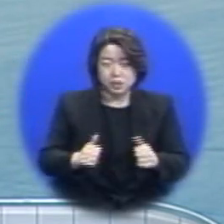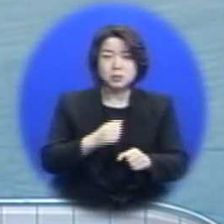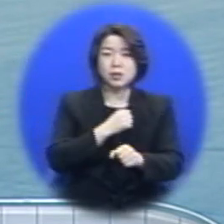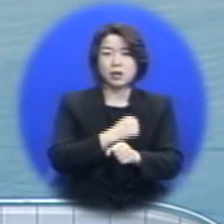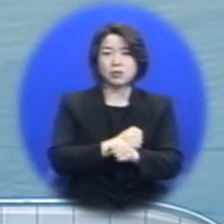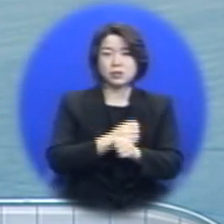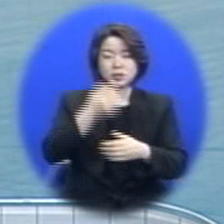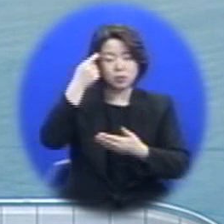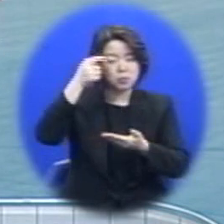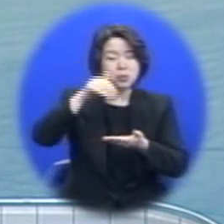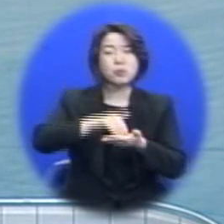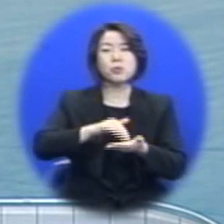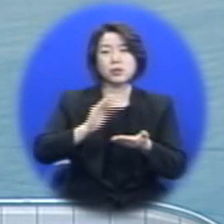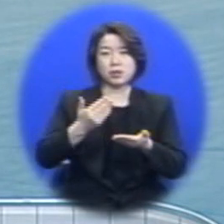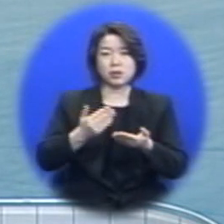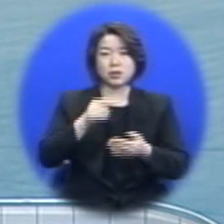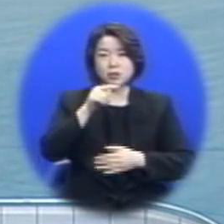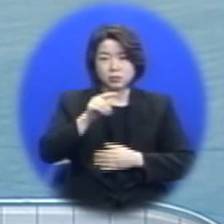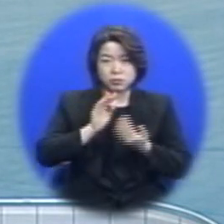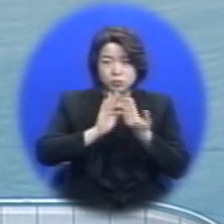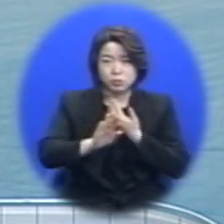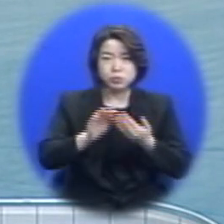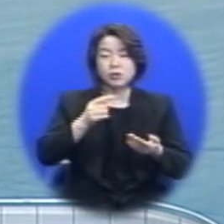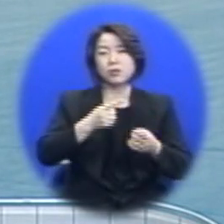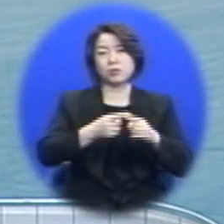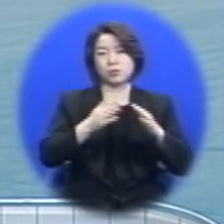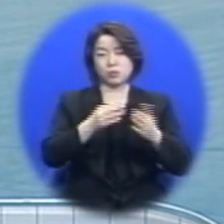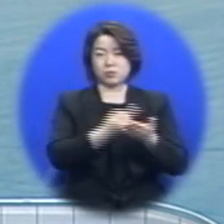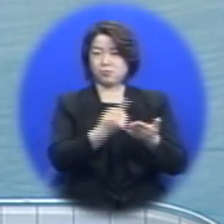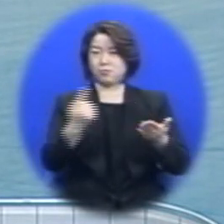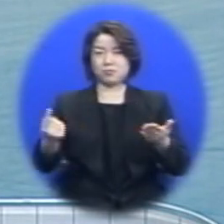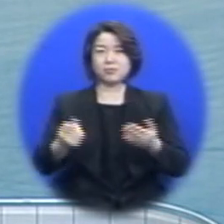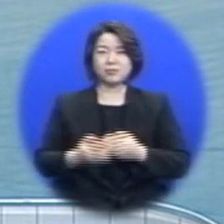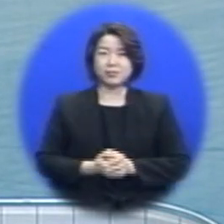됩니다. 그리고는 교회를 떠나셨어요.